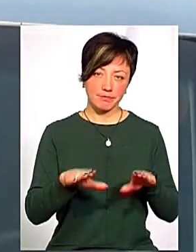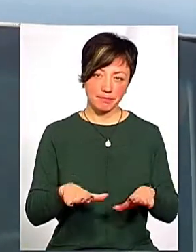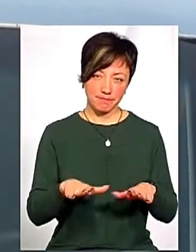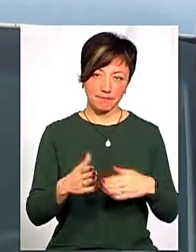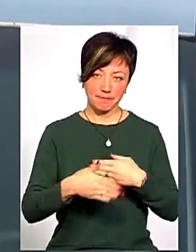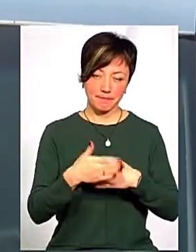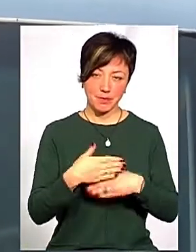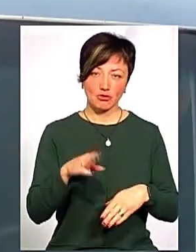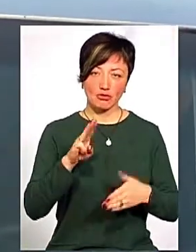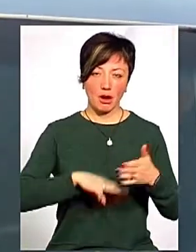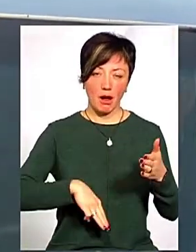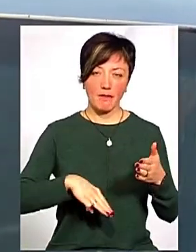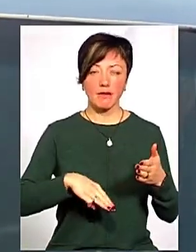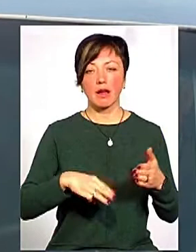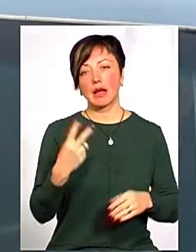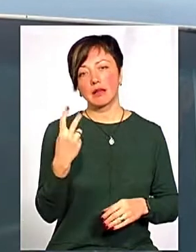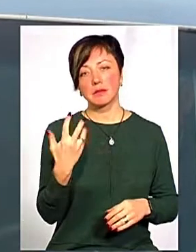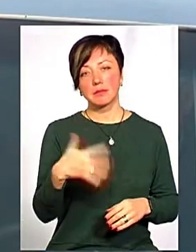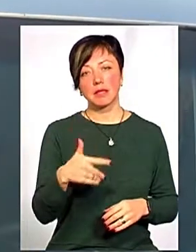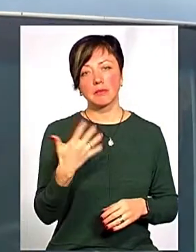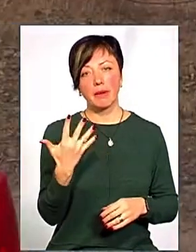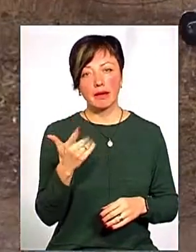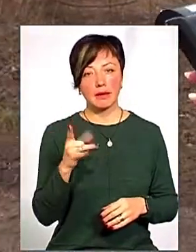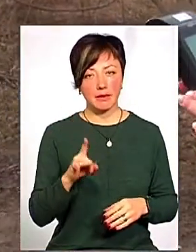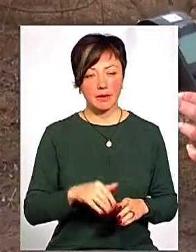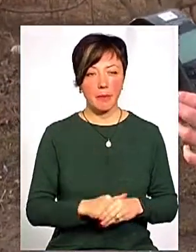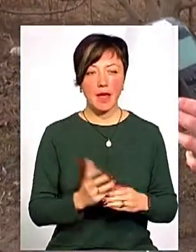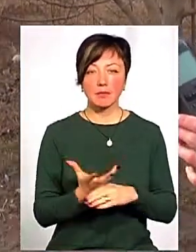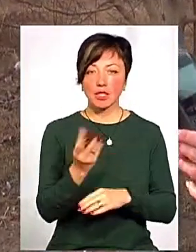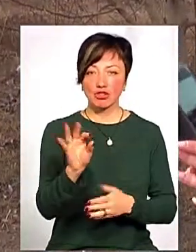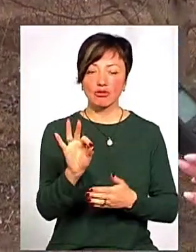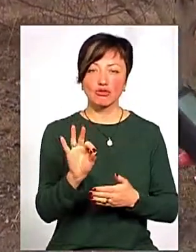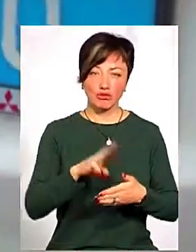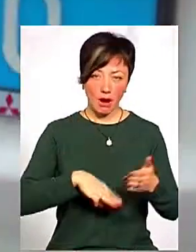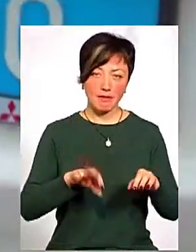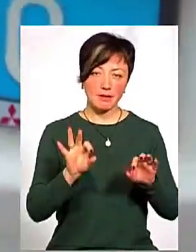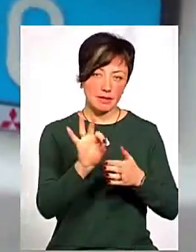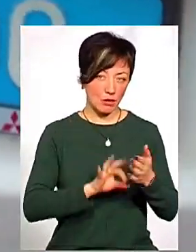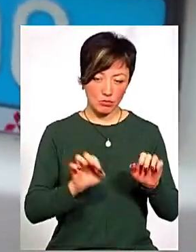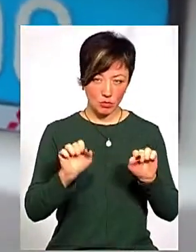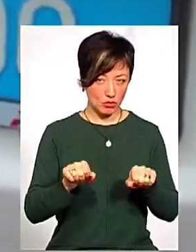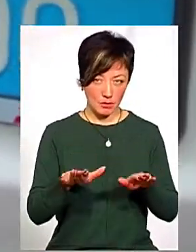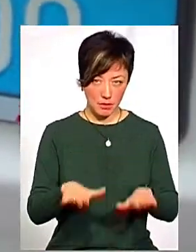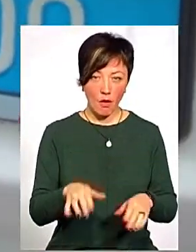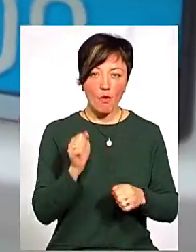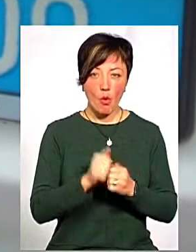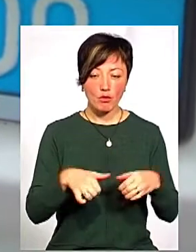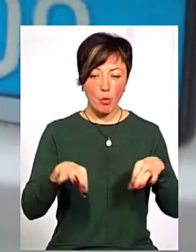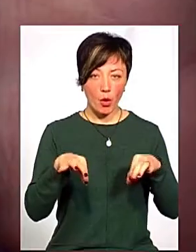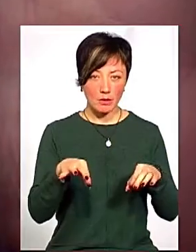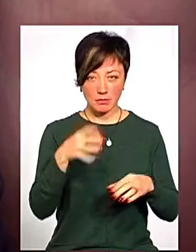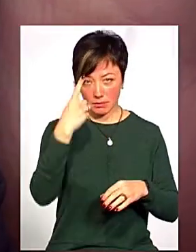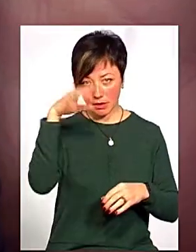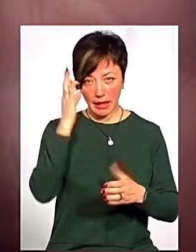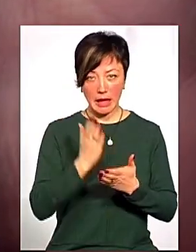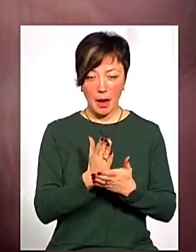Розмір штрафу буде складати 255 гривень. Сплатити штраф водій може на місці. В кожному авто патрульної поліції є мобільний